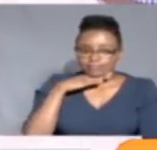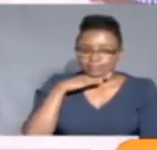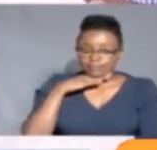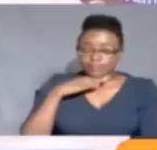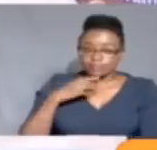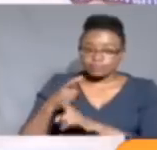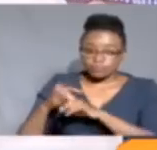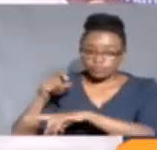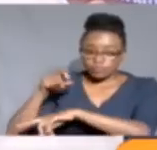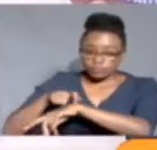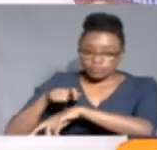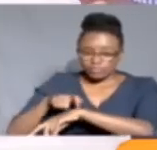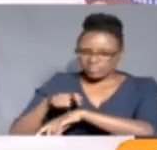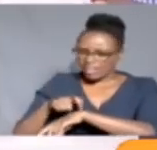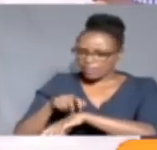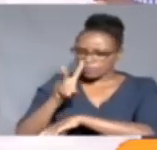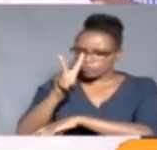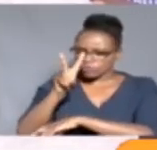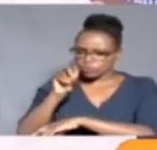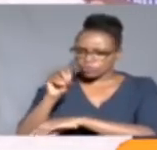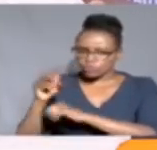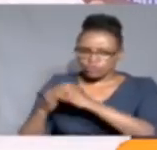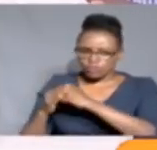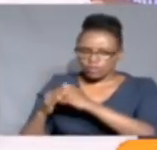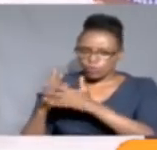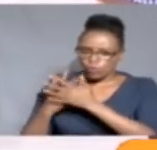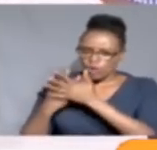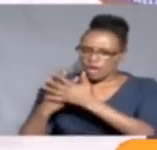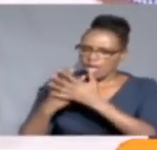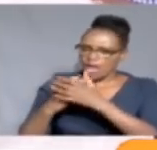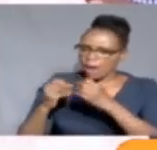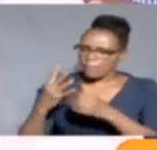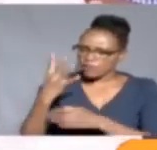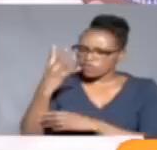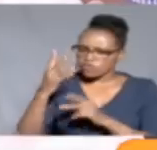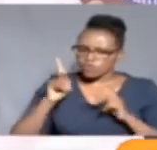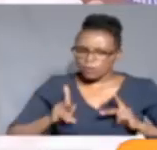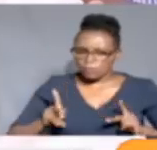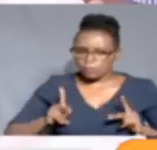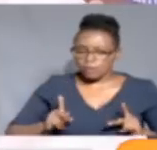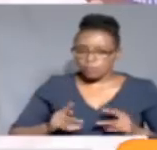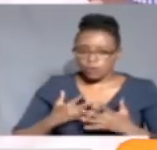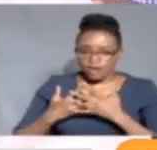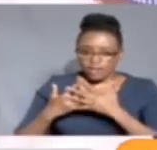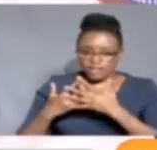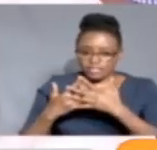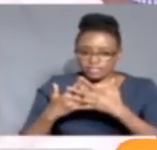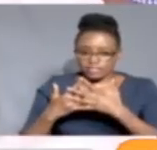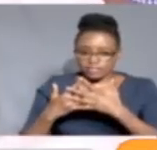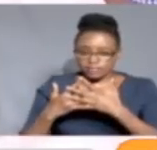Basi kutoka hiyo 2009 tulishikwa watu wangapi? Watu wanne.